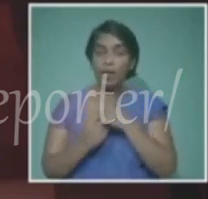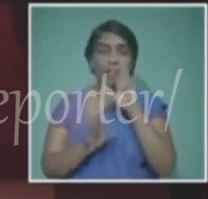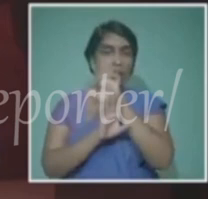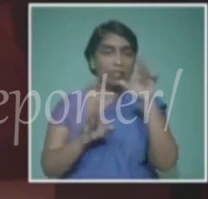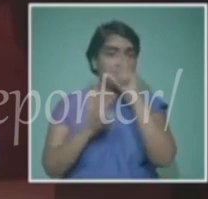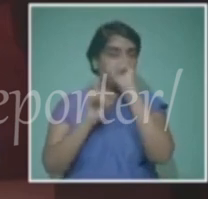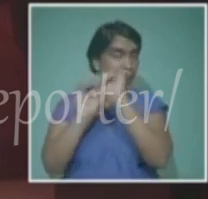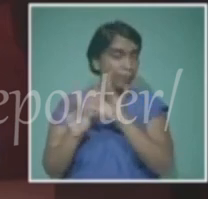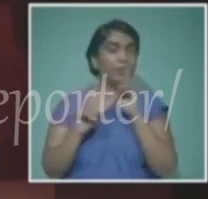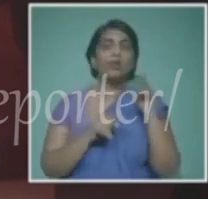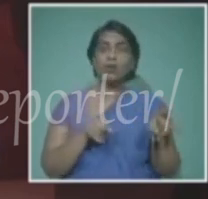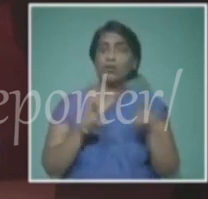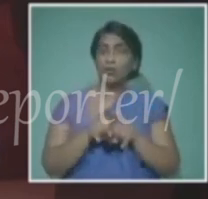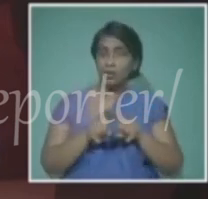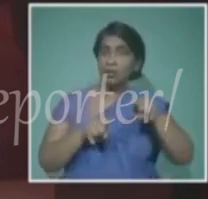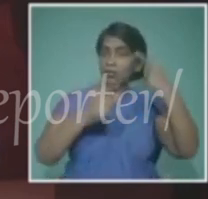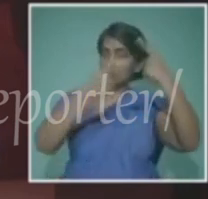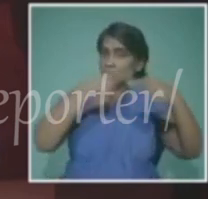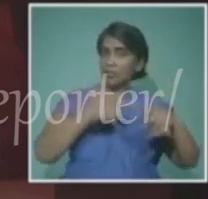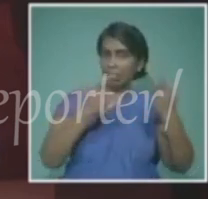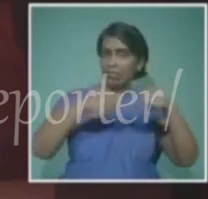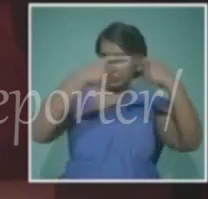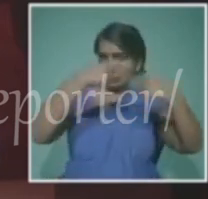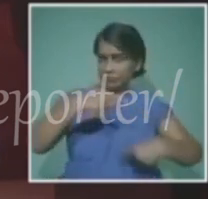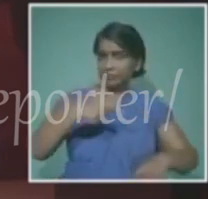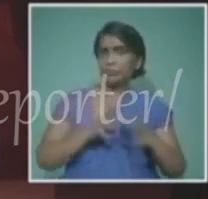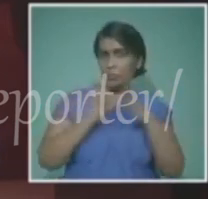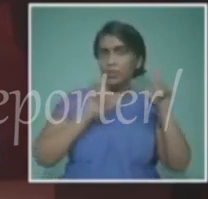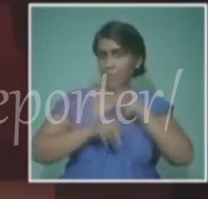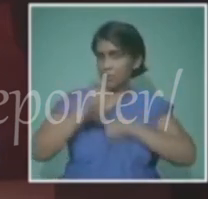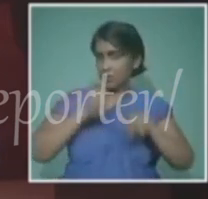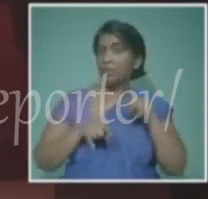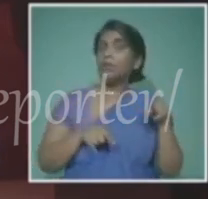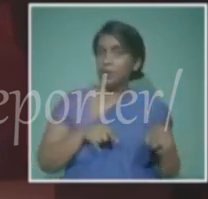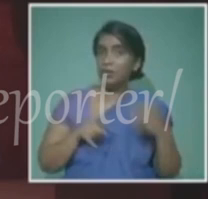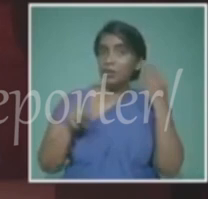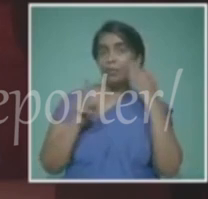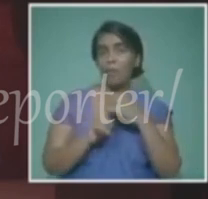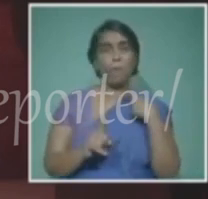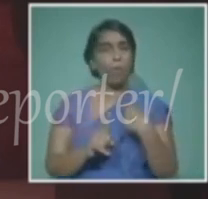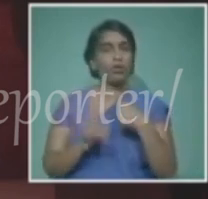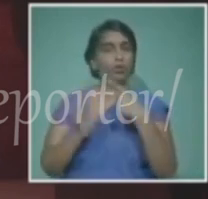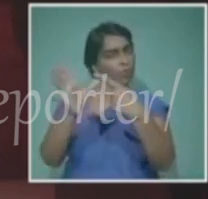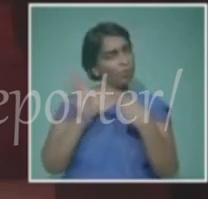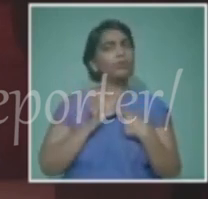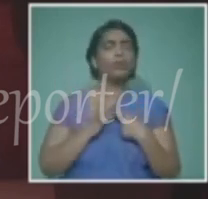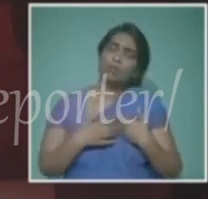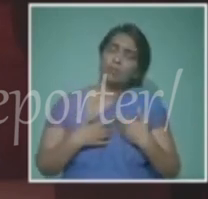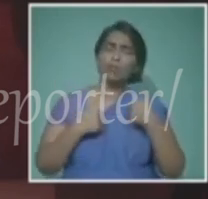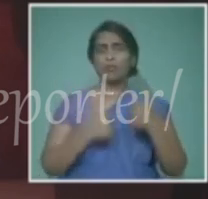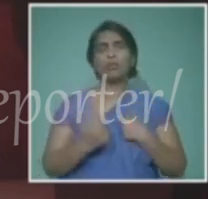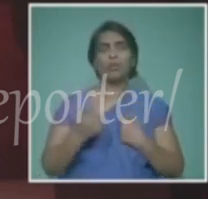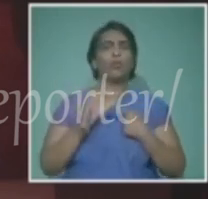19 තිබුණු තත්ත්වය තුළ සහ අනෙකුත් ප්‍රොවිෂන්ස් තවත් කරුණු ගණනාවක් තිබෙනවා අපිට සාකච්ඡා කරන්න. ඒවා පිළිබඳව ධනාත්මක පිළිතුරක් දෙන්න අපි සුභවාදී